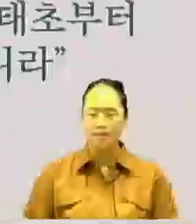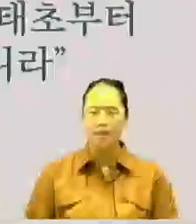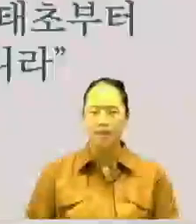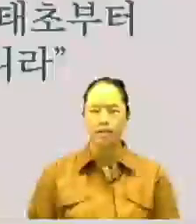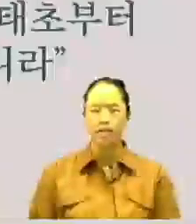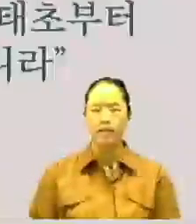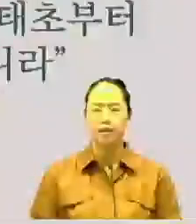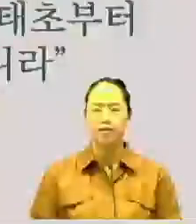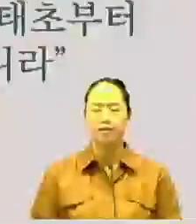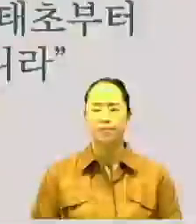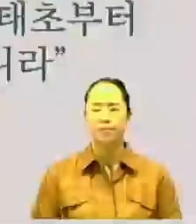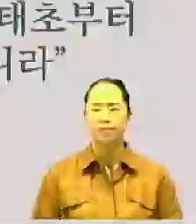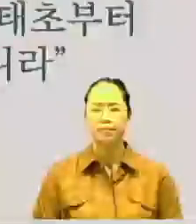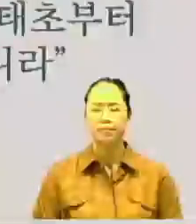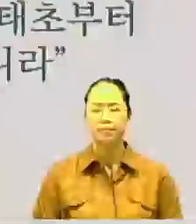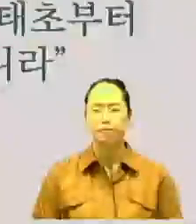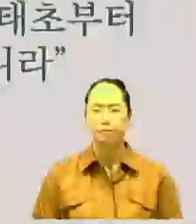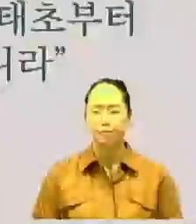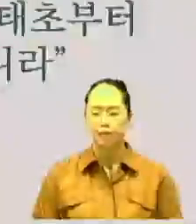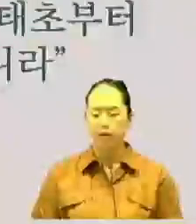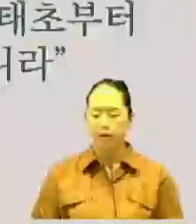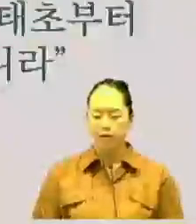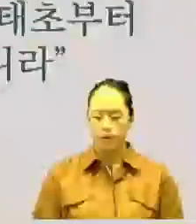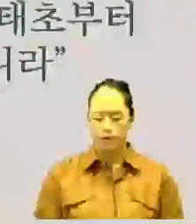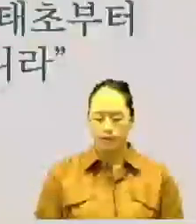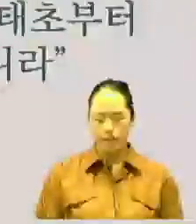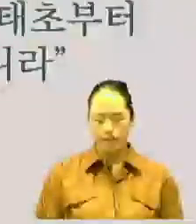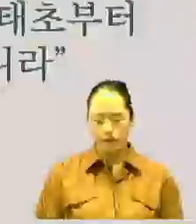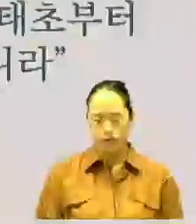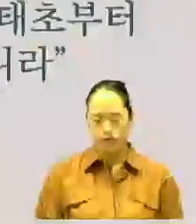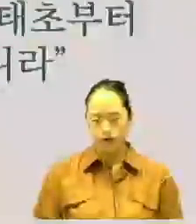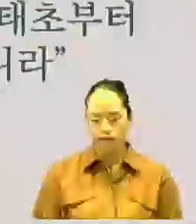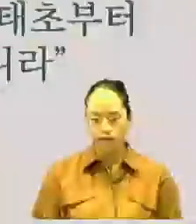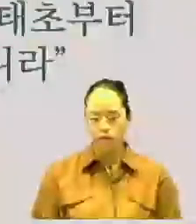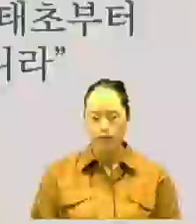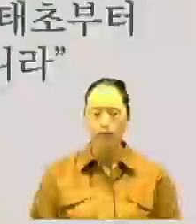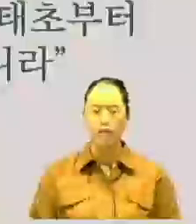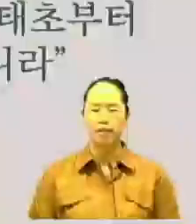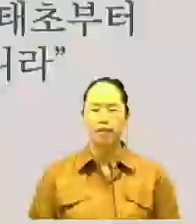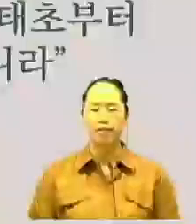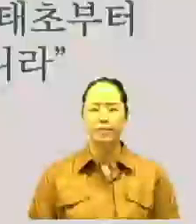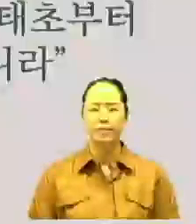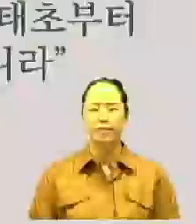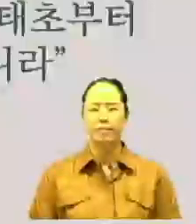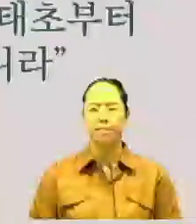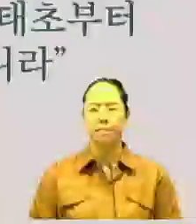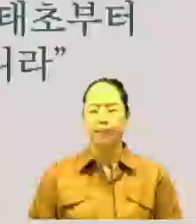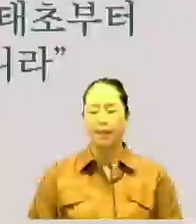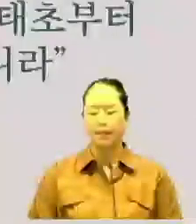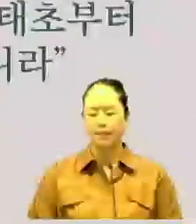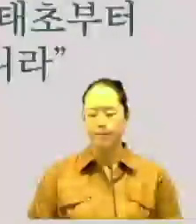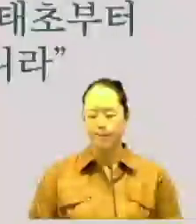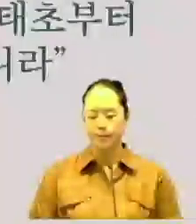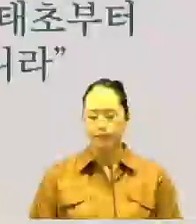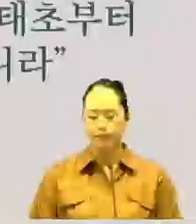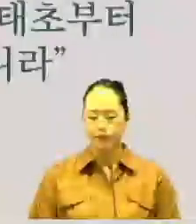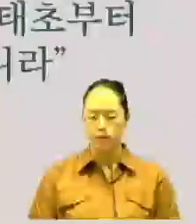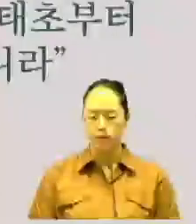个以色列这个巴比伦帝国呢是非常强大的国家，而以色列却是一个非常小的一个国